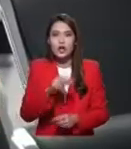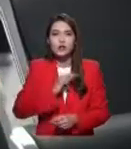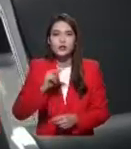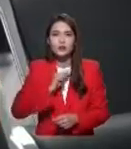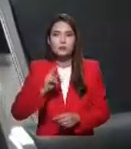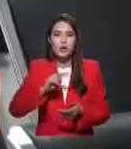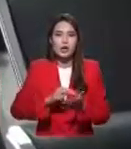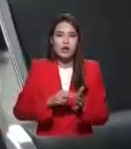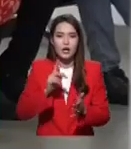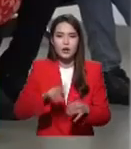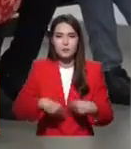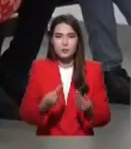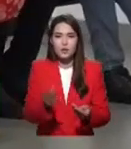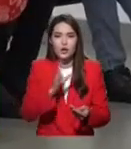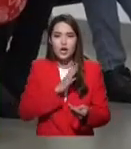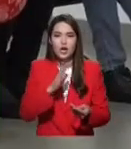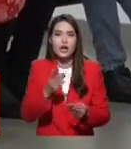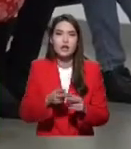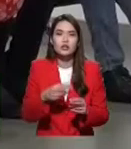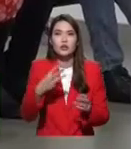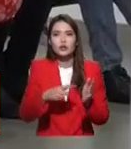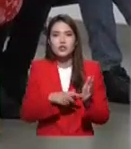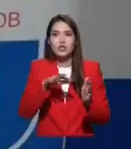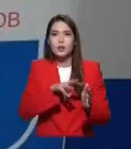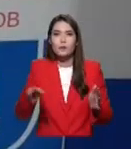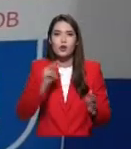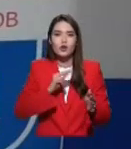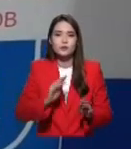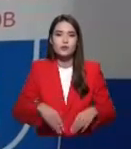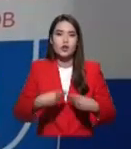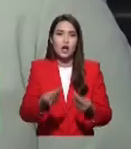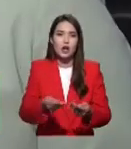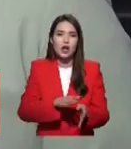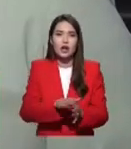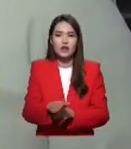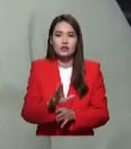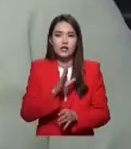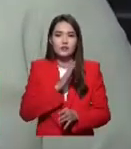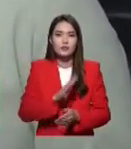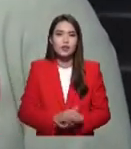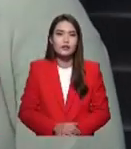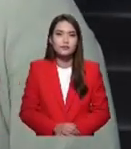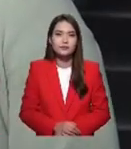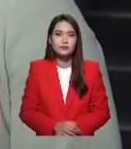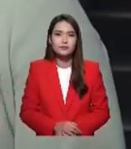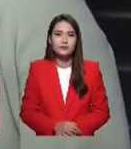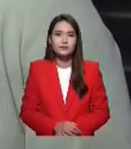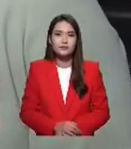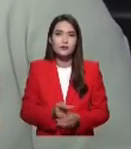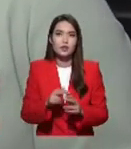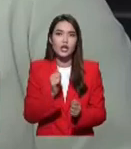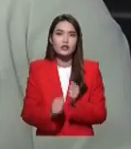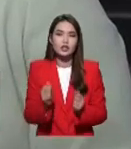міндеттелді. Содан бері 734 мың адам жұмысқа орналасқан, тең жарма жастар. Жастарға бұйылғы жылы осы